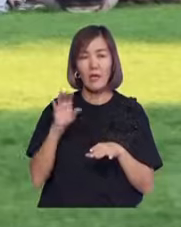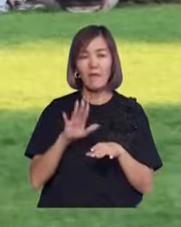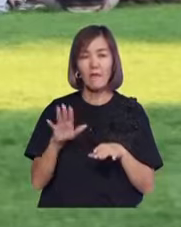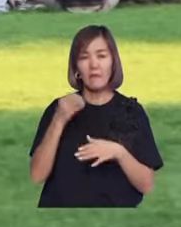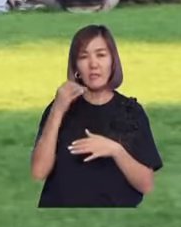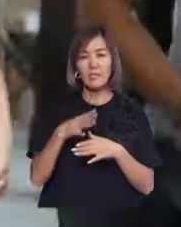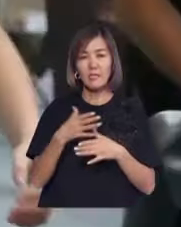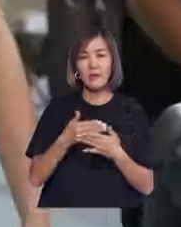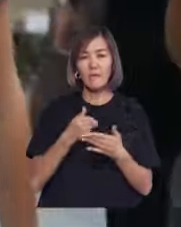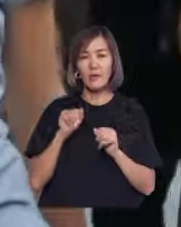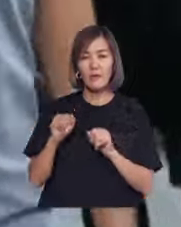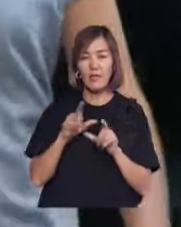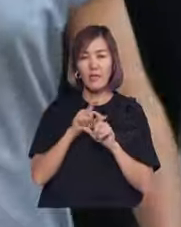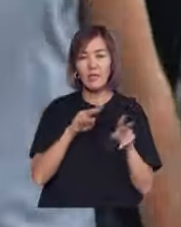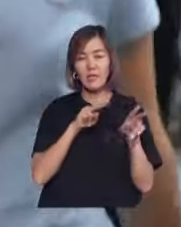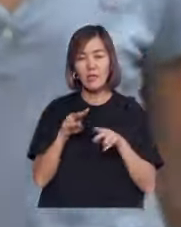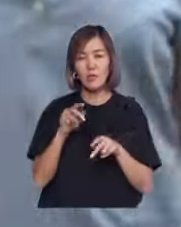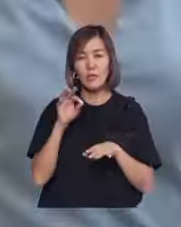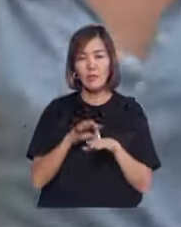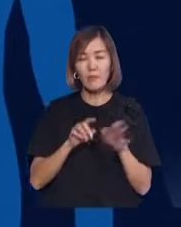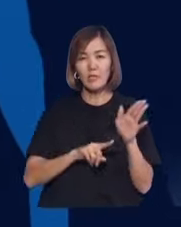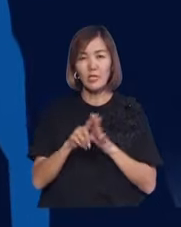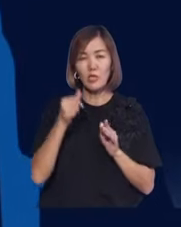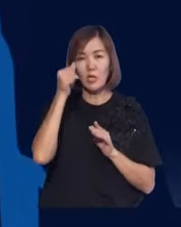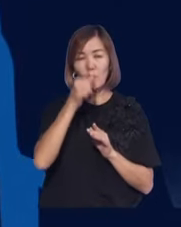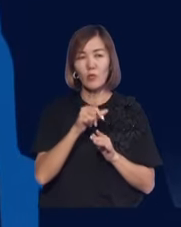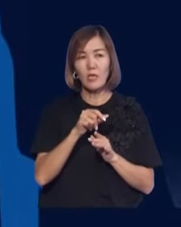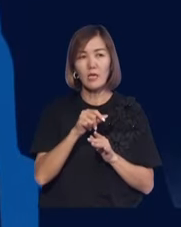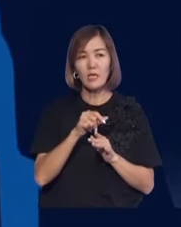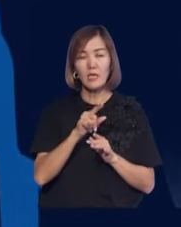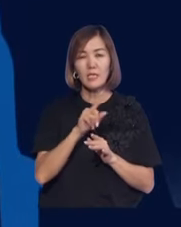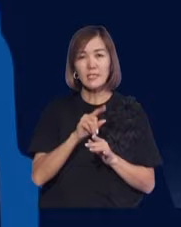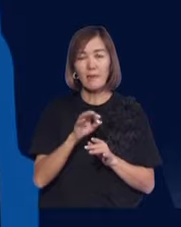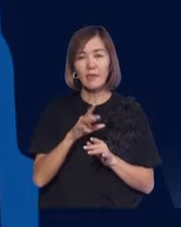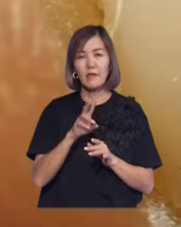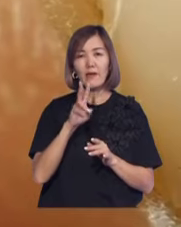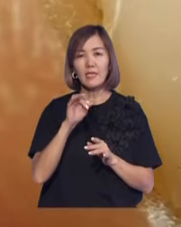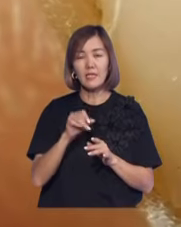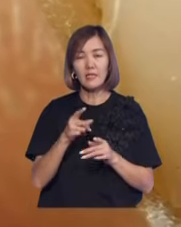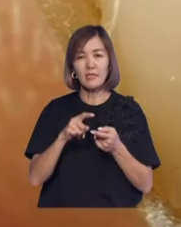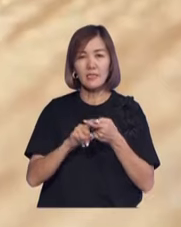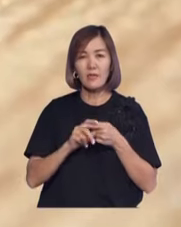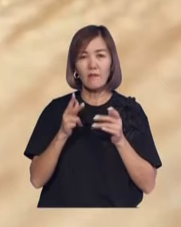центра профилактики и контроля заболеваний, с начала года лихорадкой Западного Нила заразились около